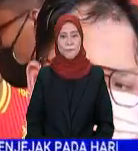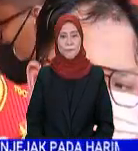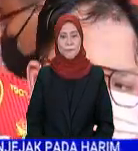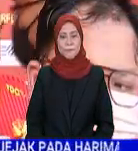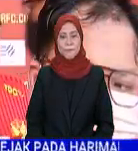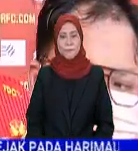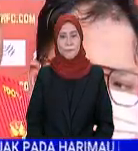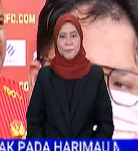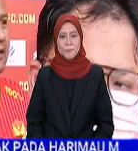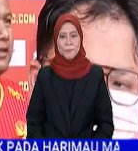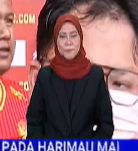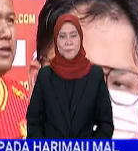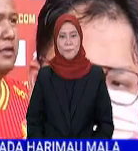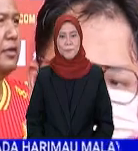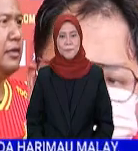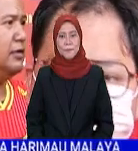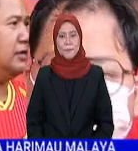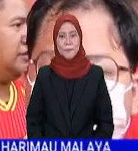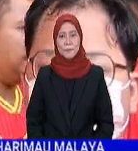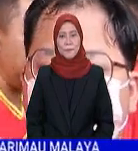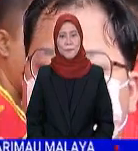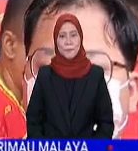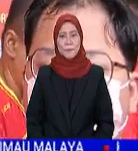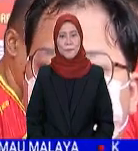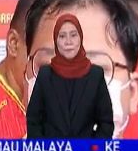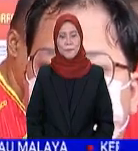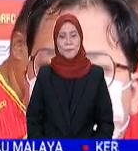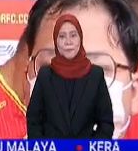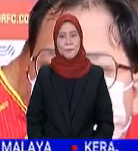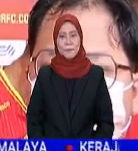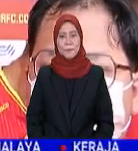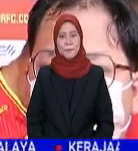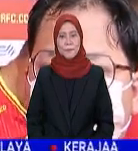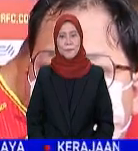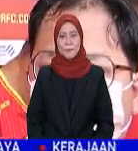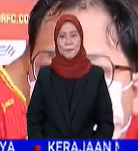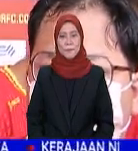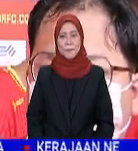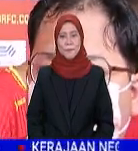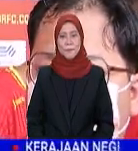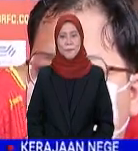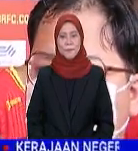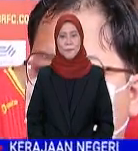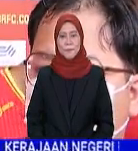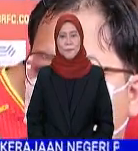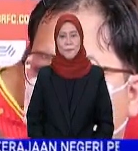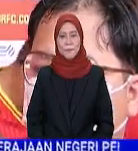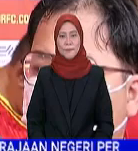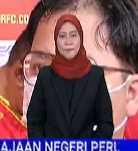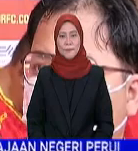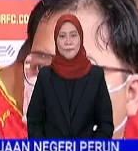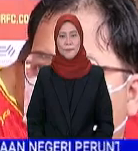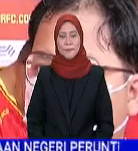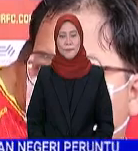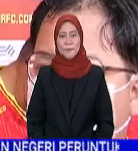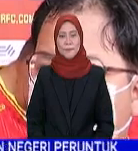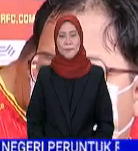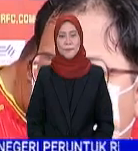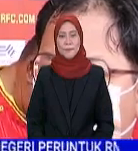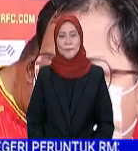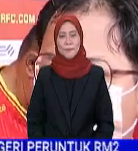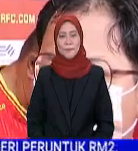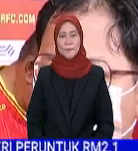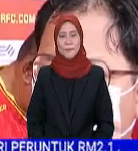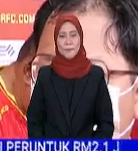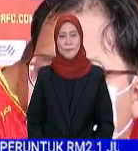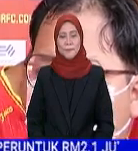السنه وقادر على ان شاء الله اني اقنع الجميع في ادائي وبالتعاون مع زملاء